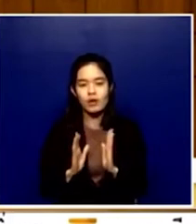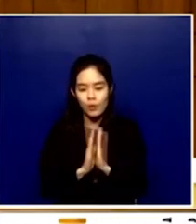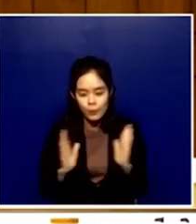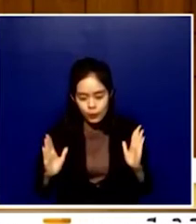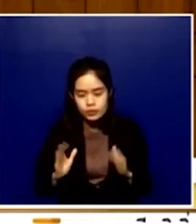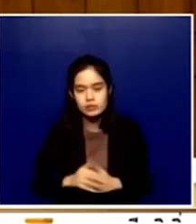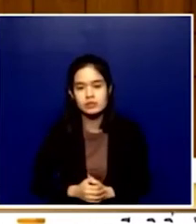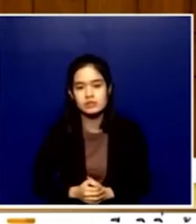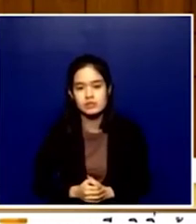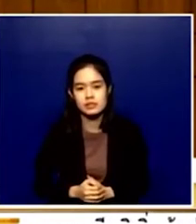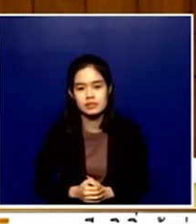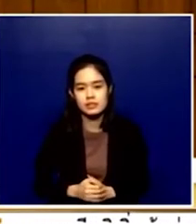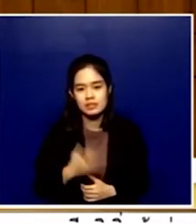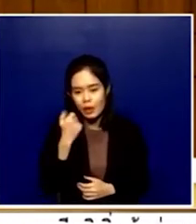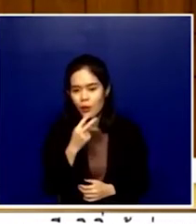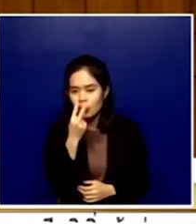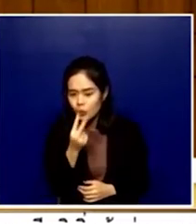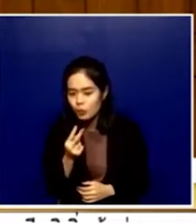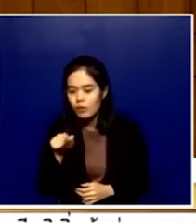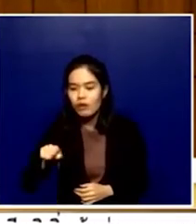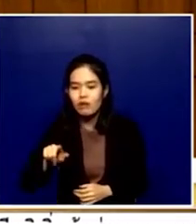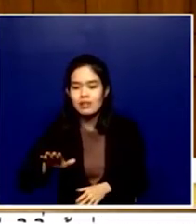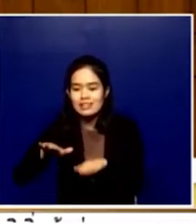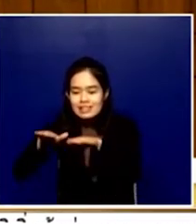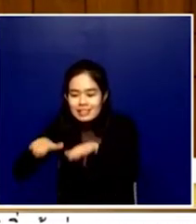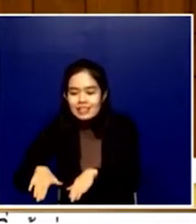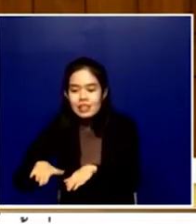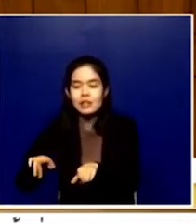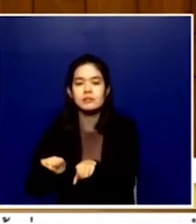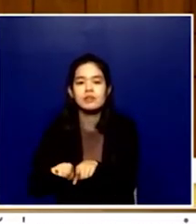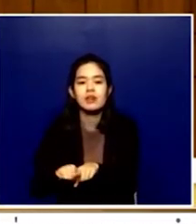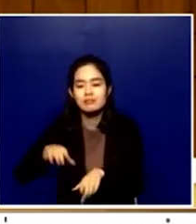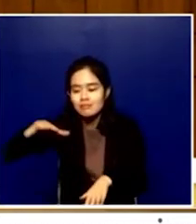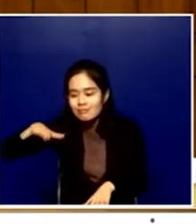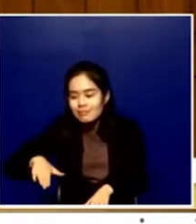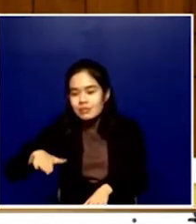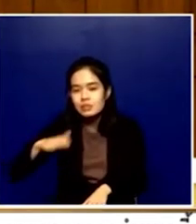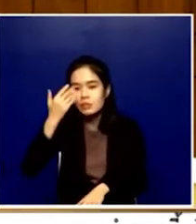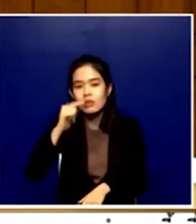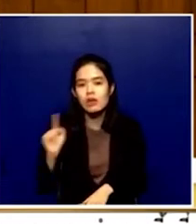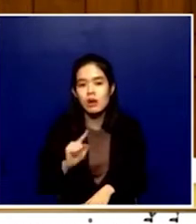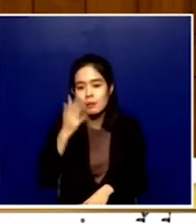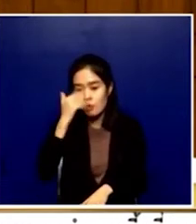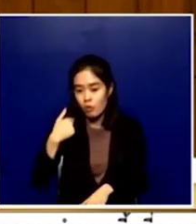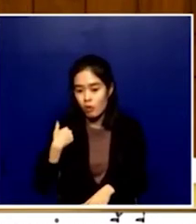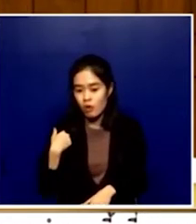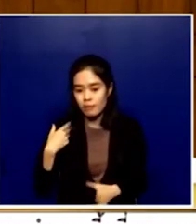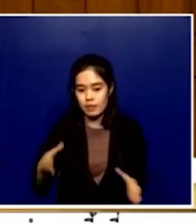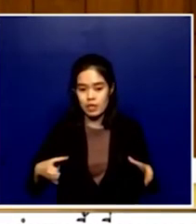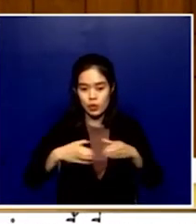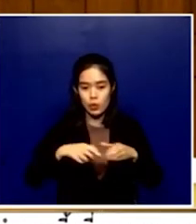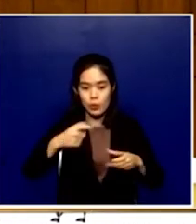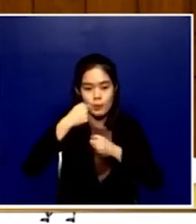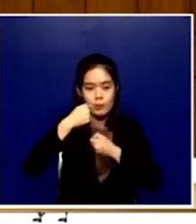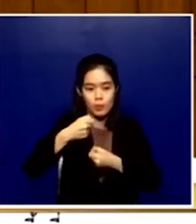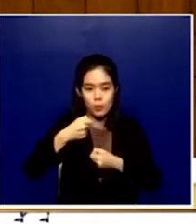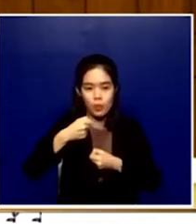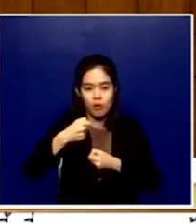เพราะาท่านก็่หลบอยู่หลงมบทุกวน อยู่เหือนกันนะครับ ขอบคุณครั สวัดีครับ